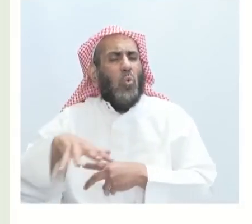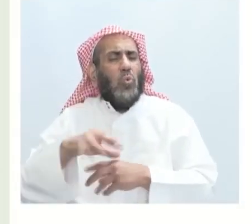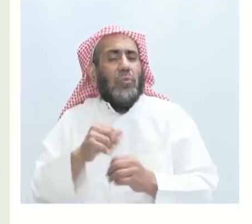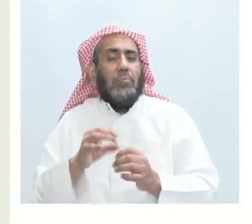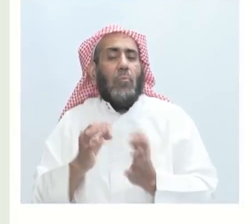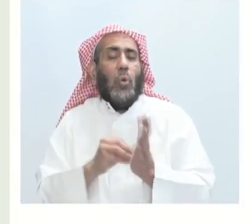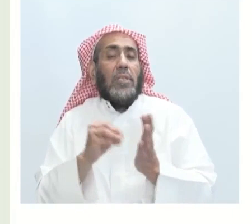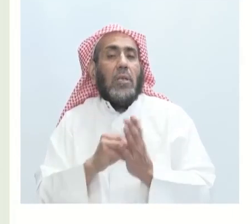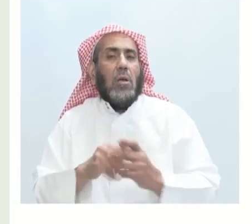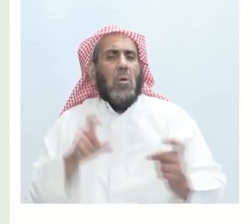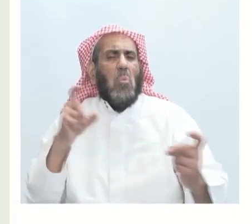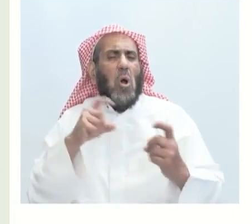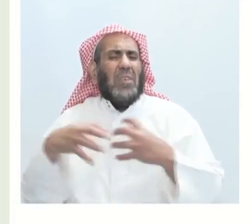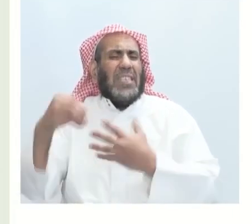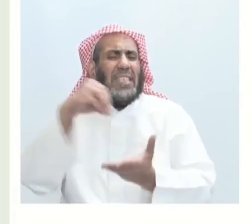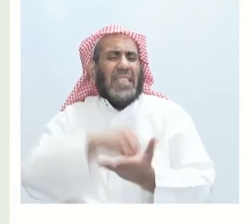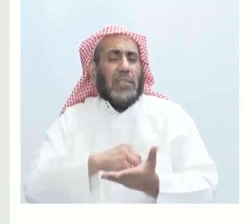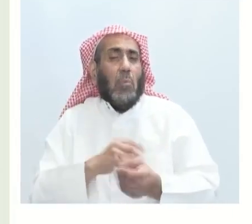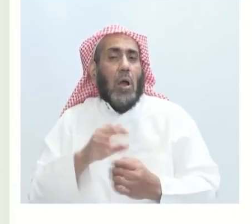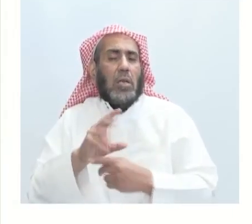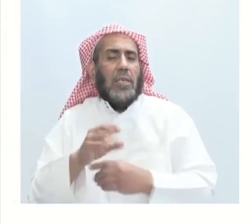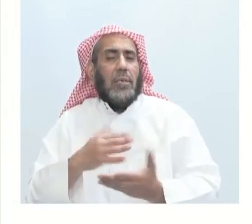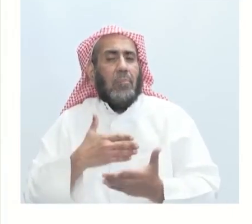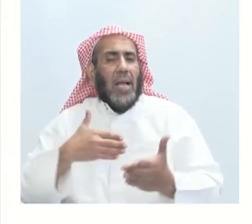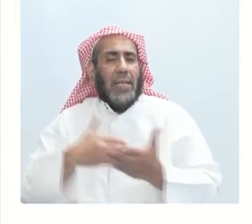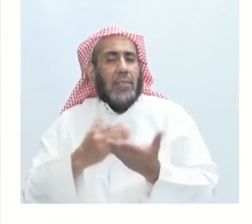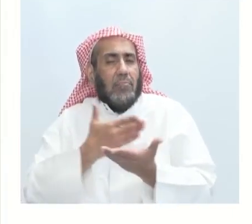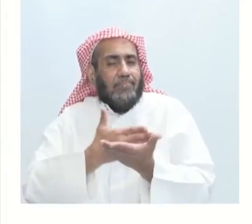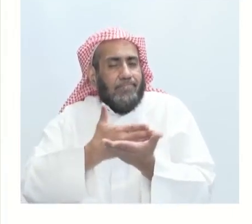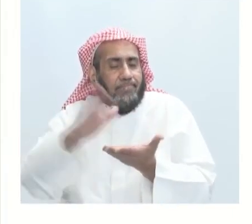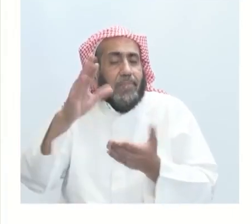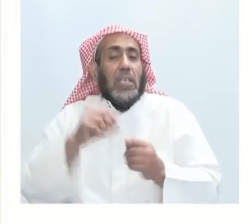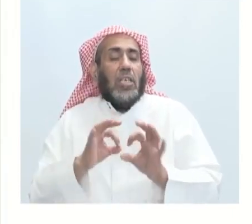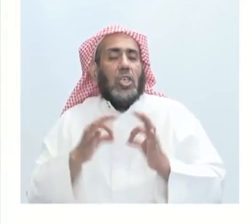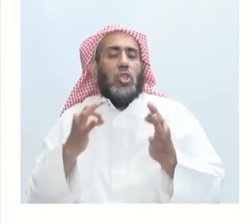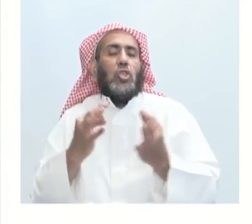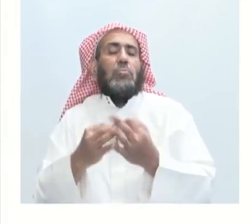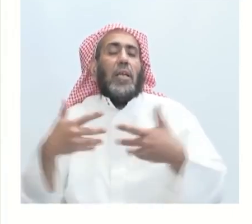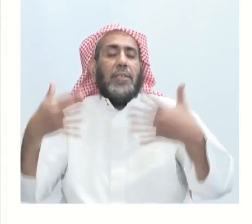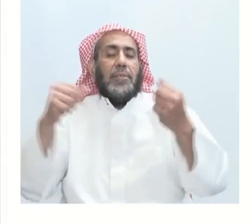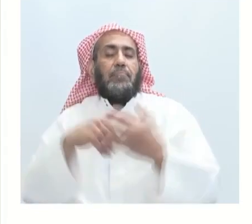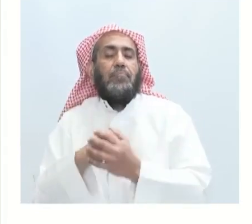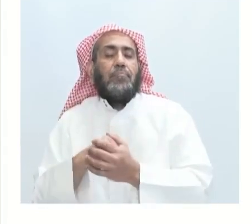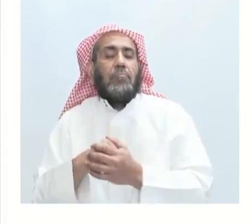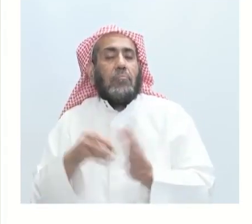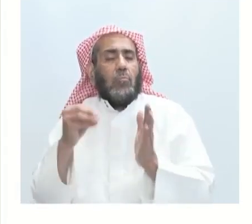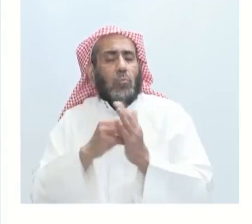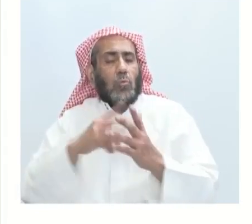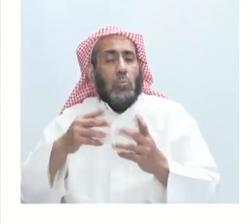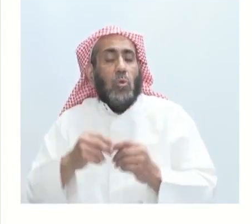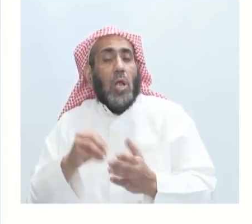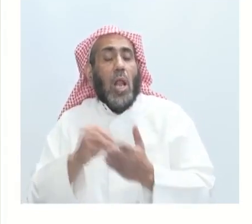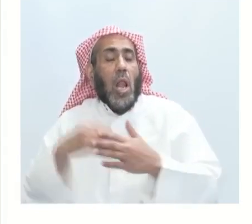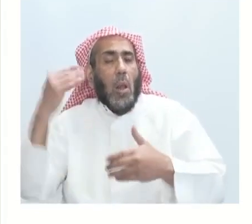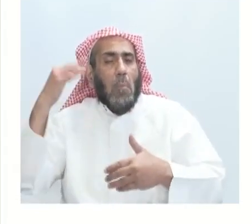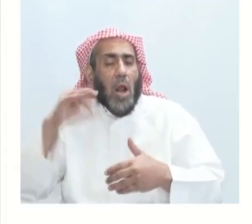موضوعاته مقاومه الاستعمار الاجنبي حتى الاستقلال الشعر اجتماعي تطرق هذا الشعر الى موضوعات عده مثل وضع